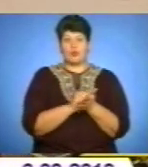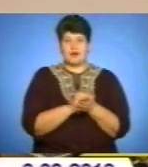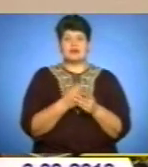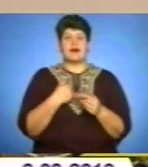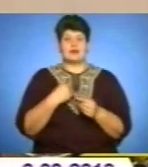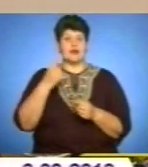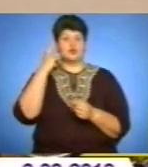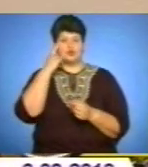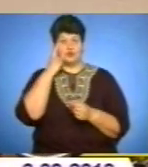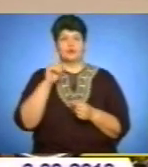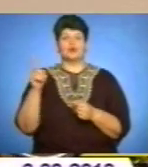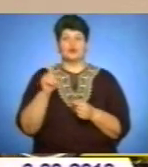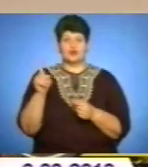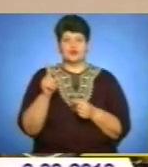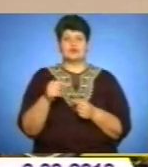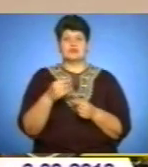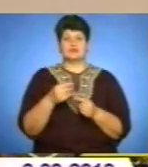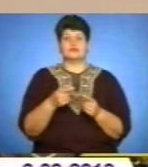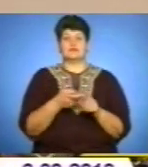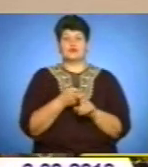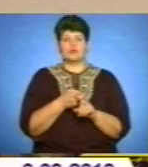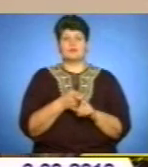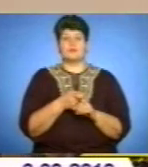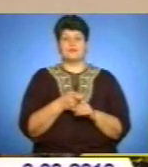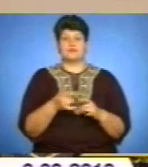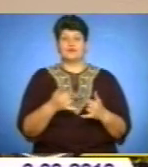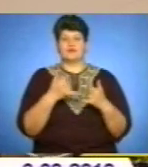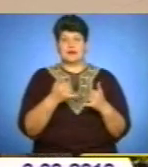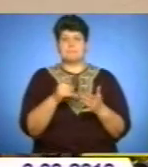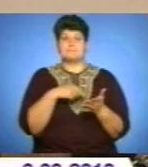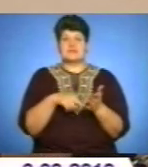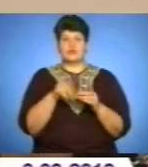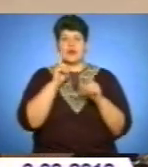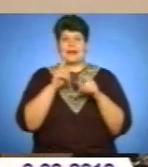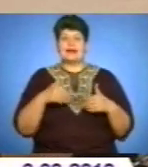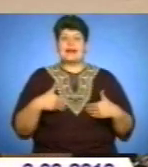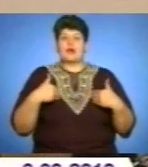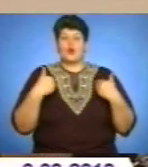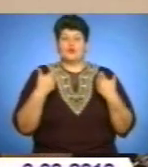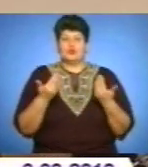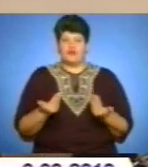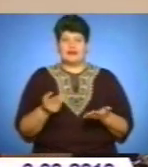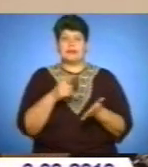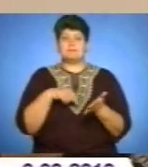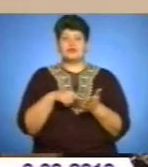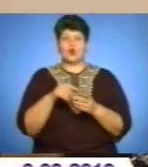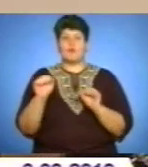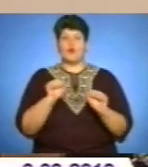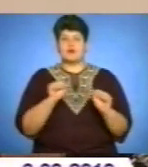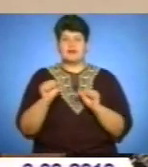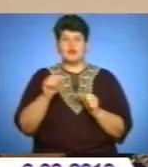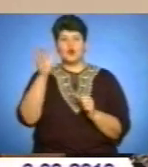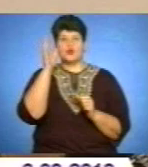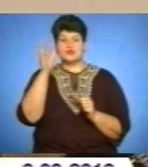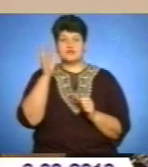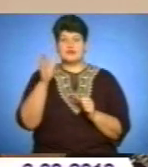що в межах повноважень міської ради рекомендувати міському управлінню освіти до всього